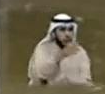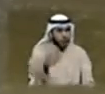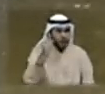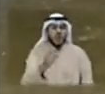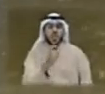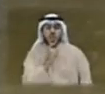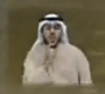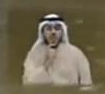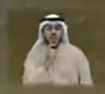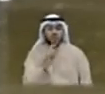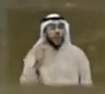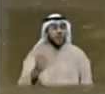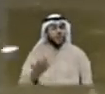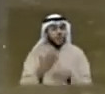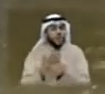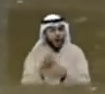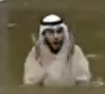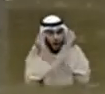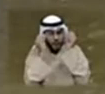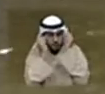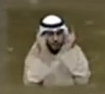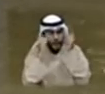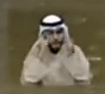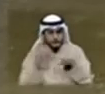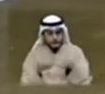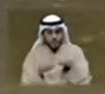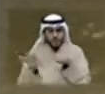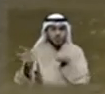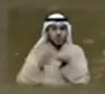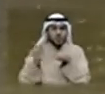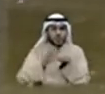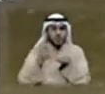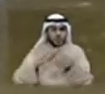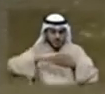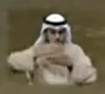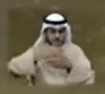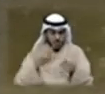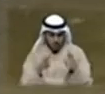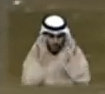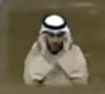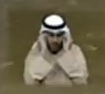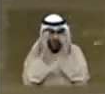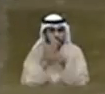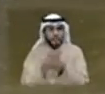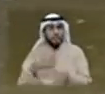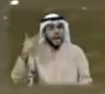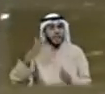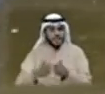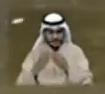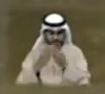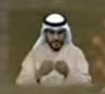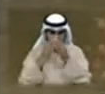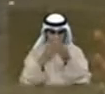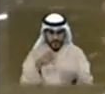المرسى، والأهم من هذا أن إحنا ندرس حركة تنقل الرواسب داخل المرسى